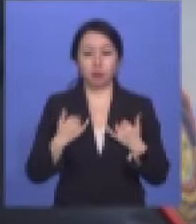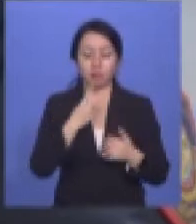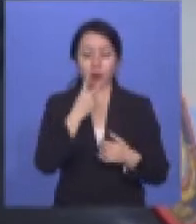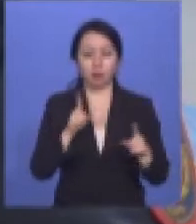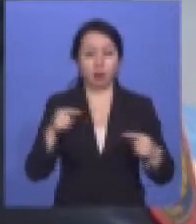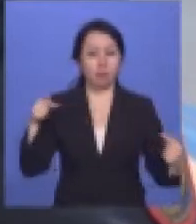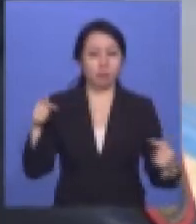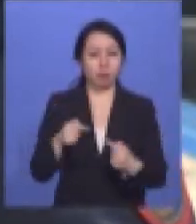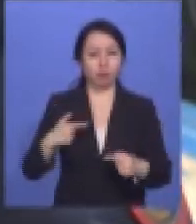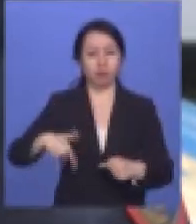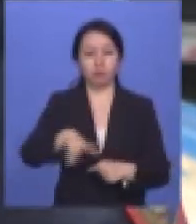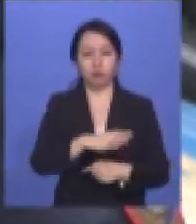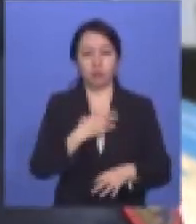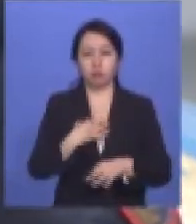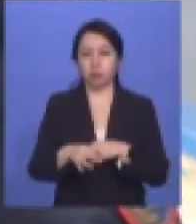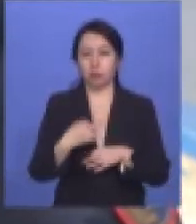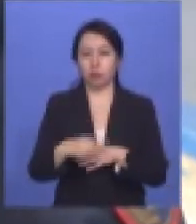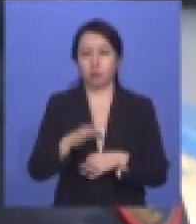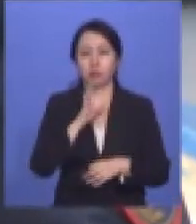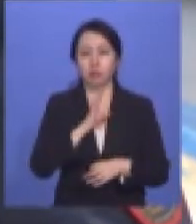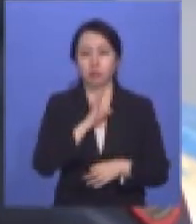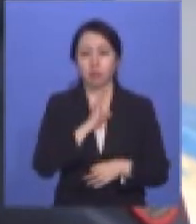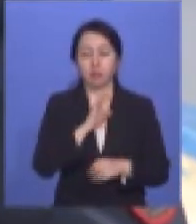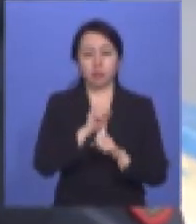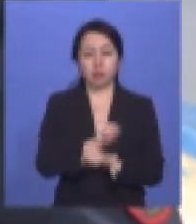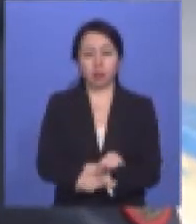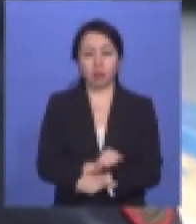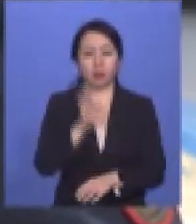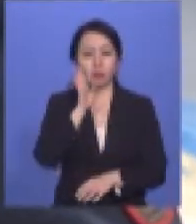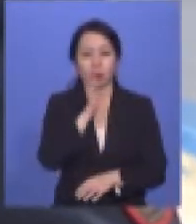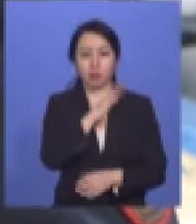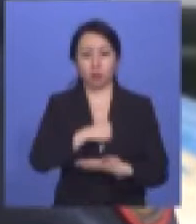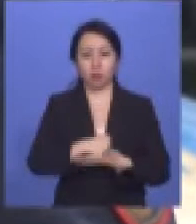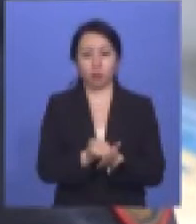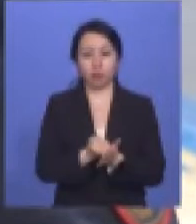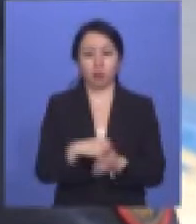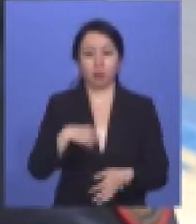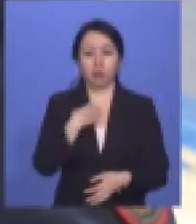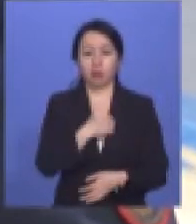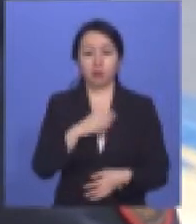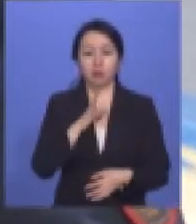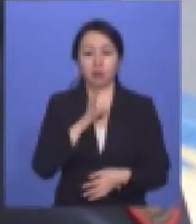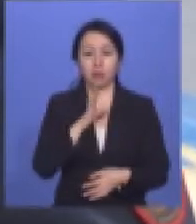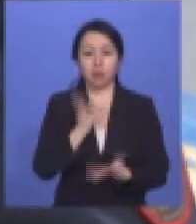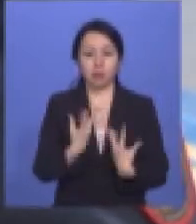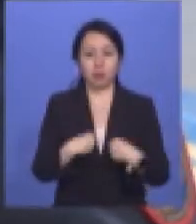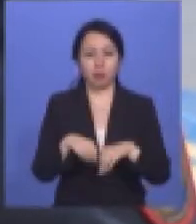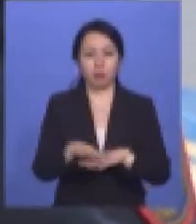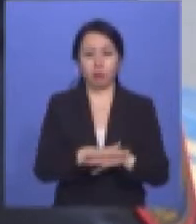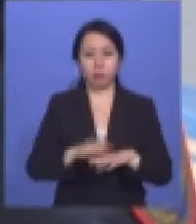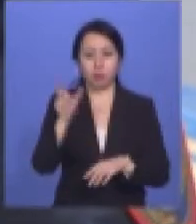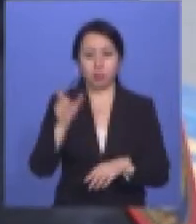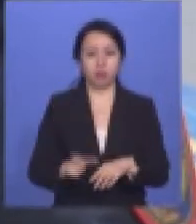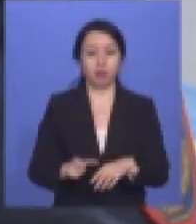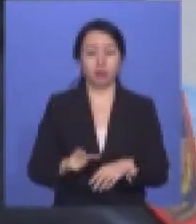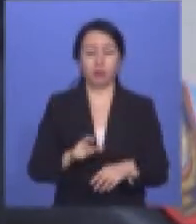символизирующая протест против всех форм насилия над женщинами, сохранение материнства и укрепление роли семьи в обществе. Человек, надев